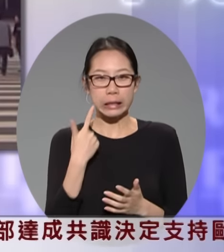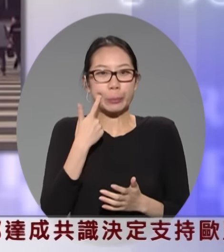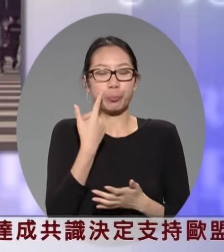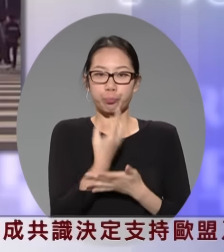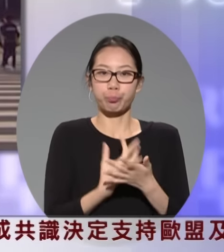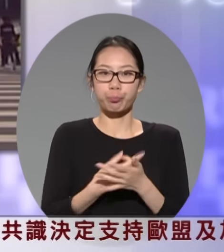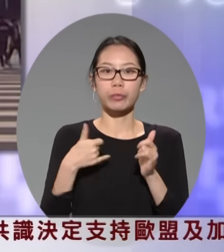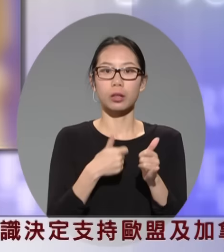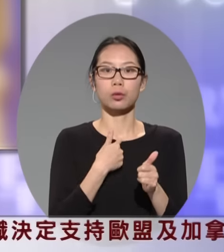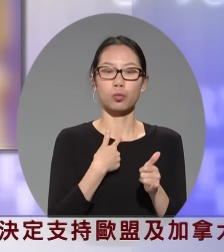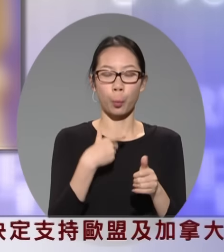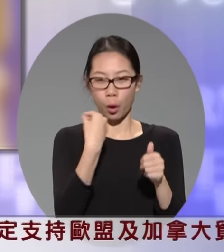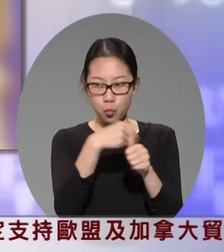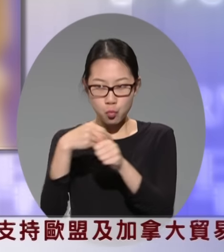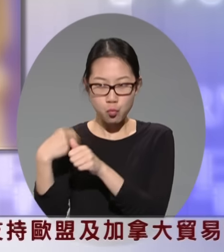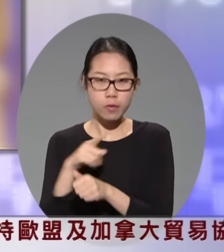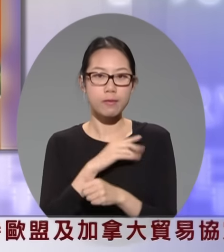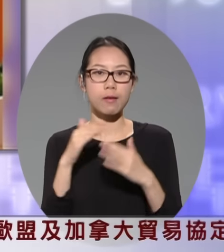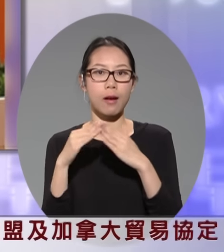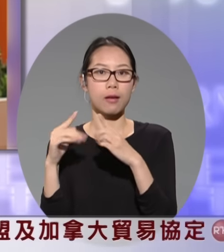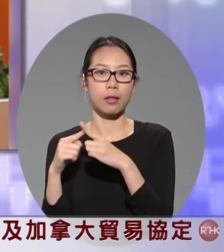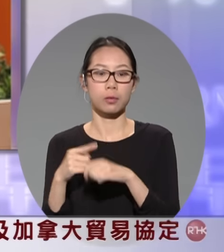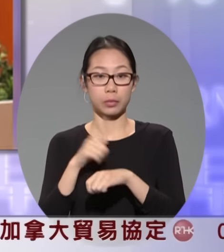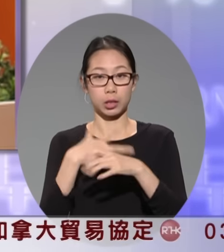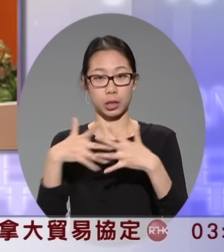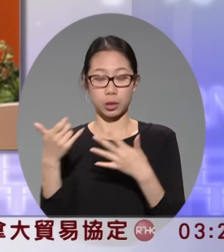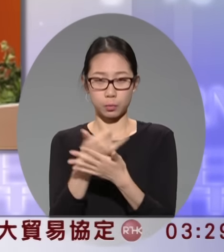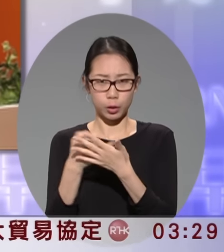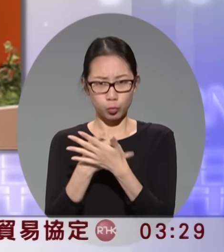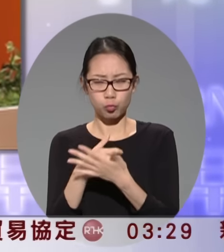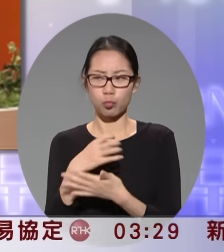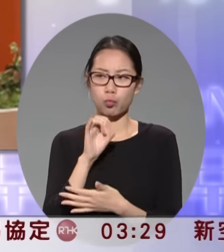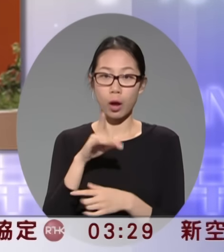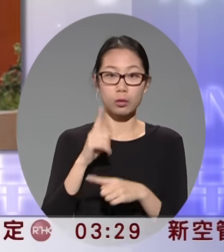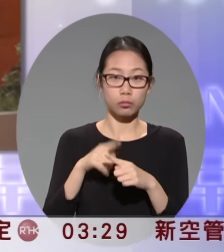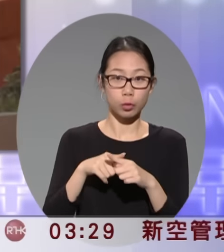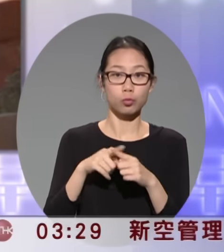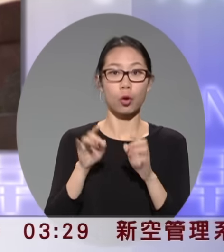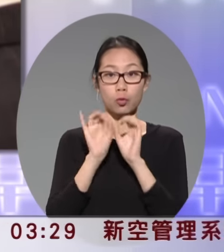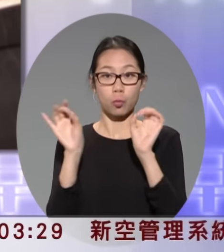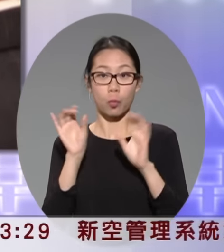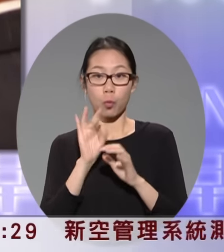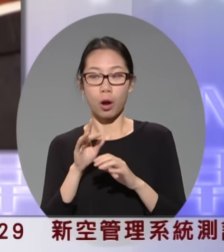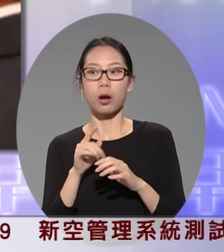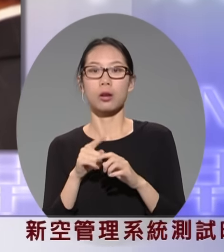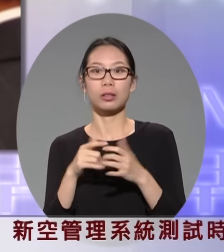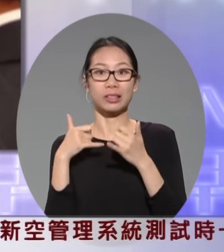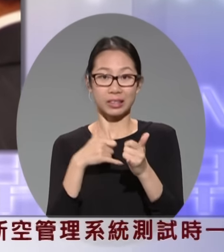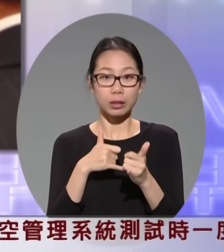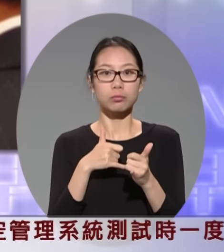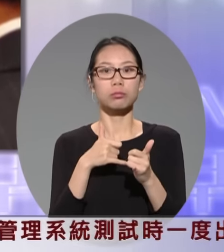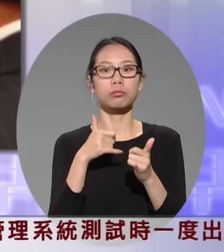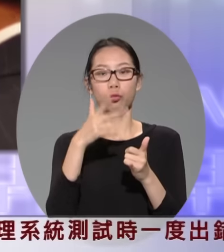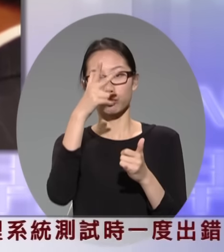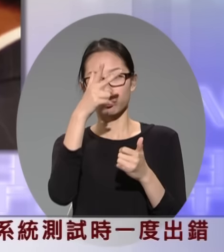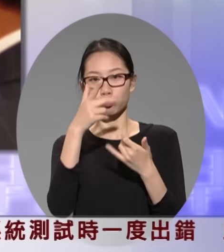管理好親屬。時事評論員林和立指，公佈提出以習近平同志為核心的黨中央，